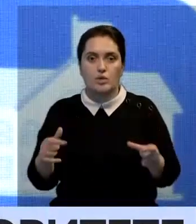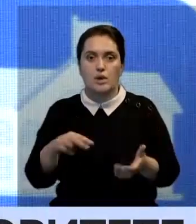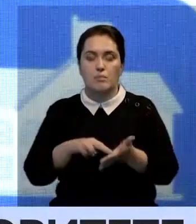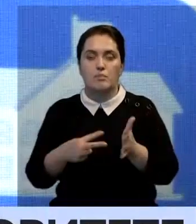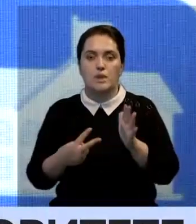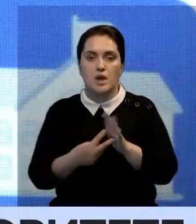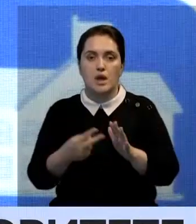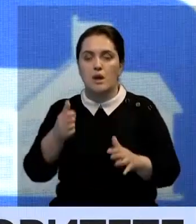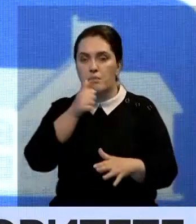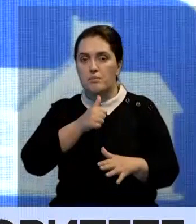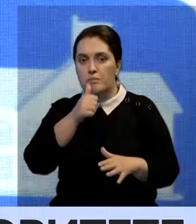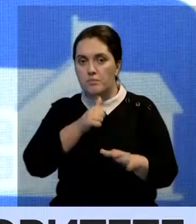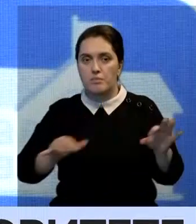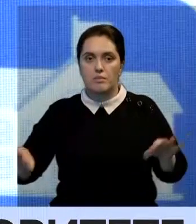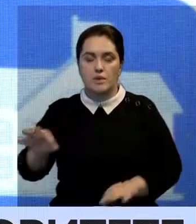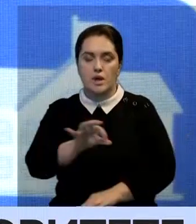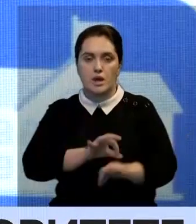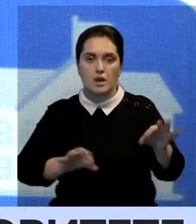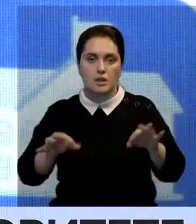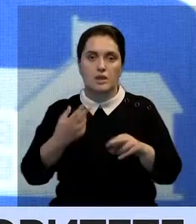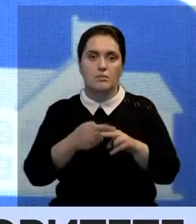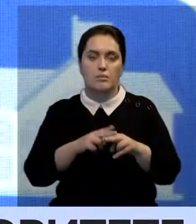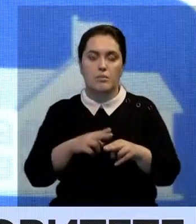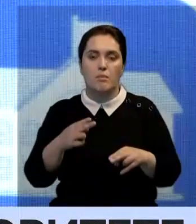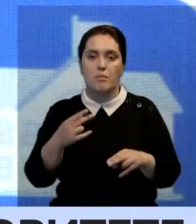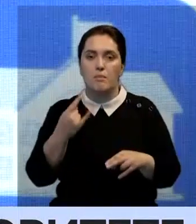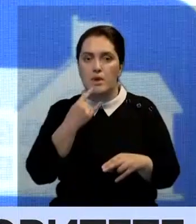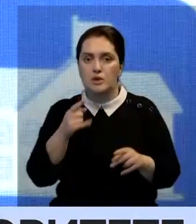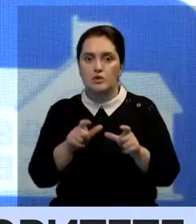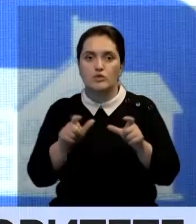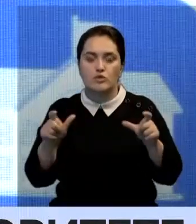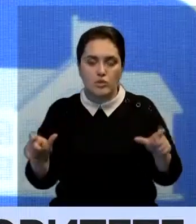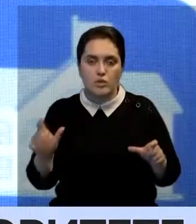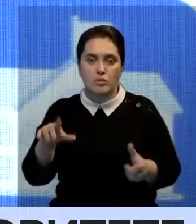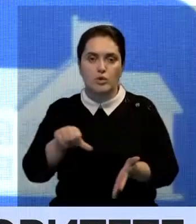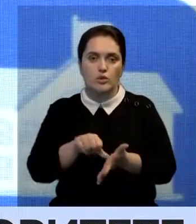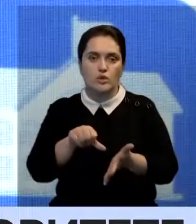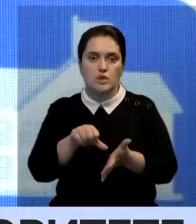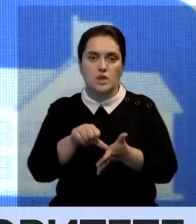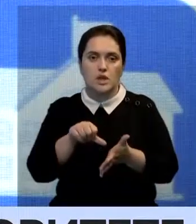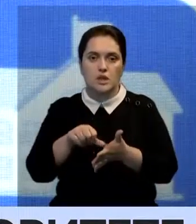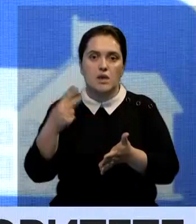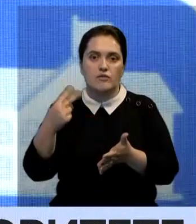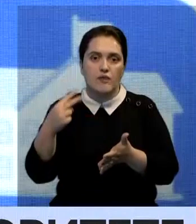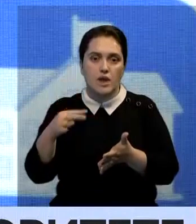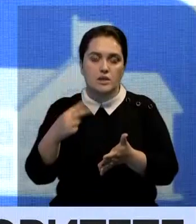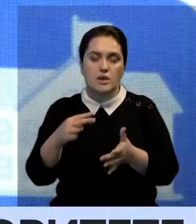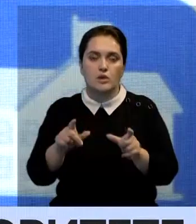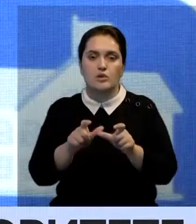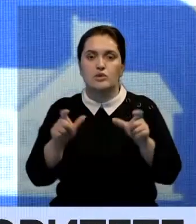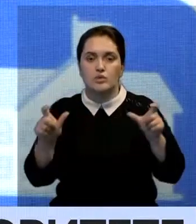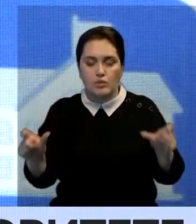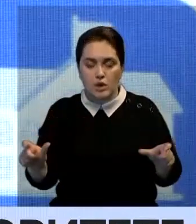запланировали запуск пилотного проекта «Комплекс опорная школа, магнитная школа», в котором будут участвовать 20 общеобразовательных учреждений